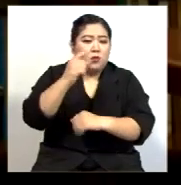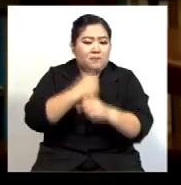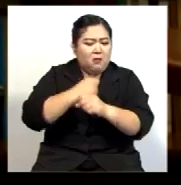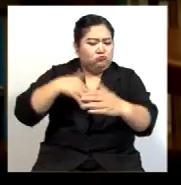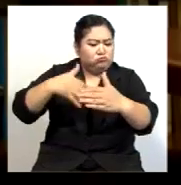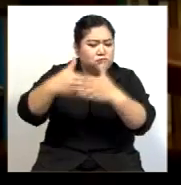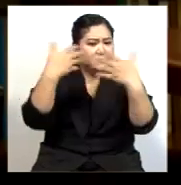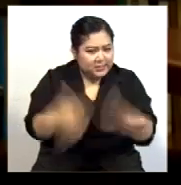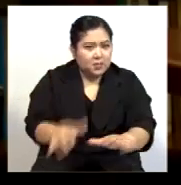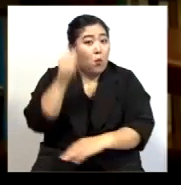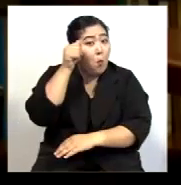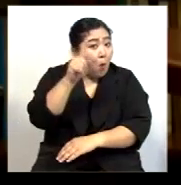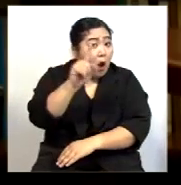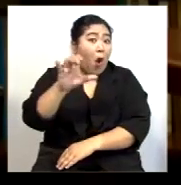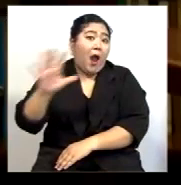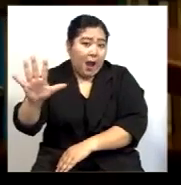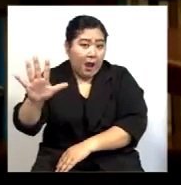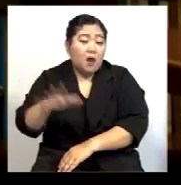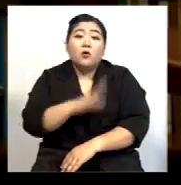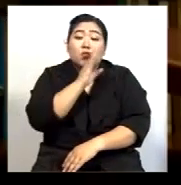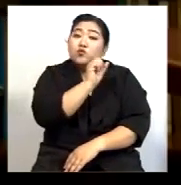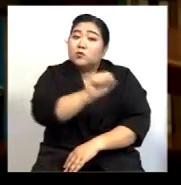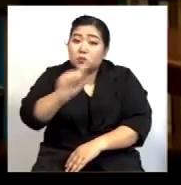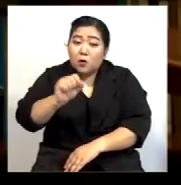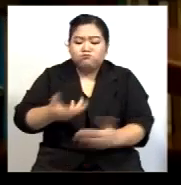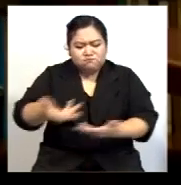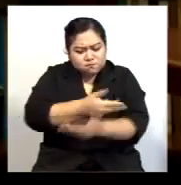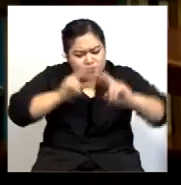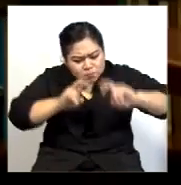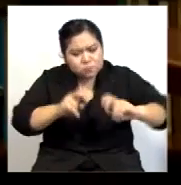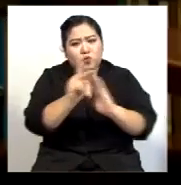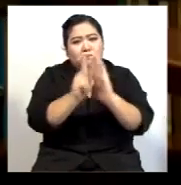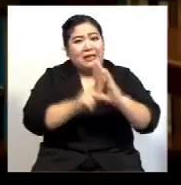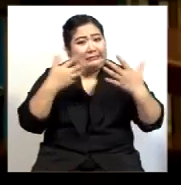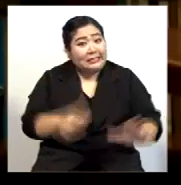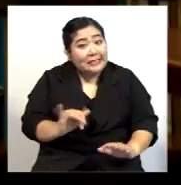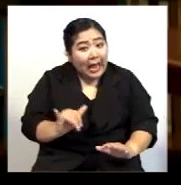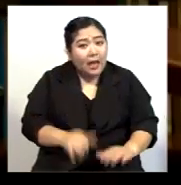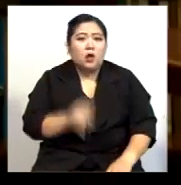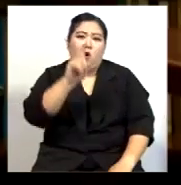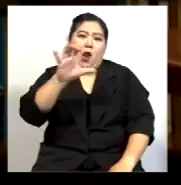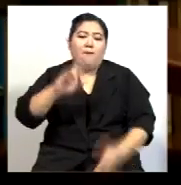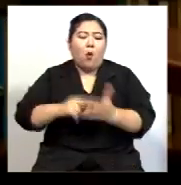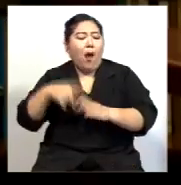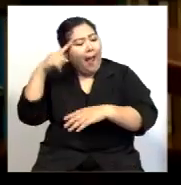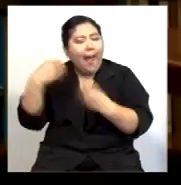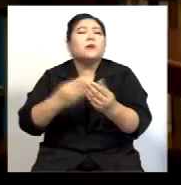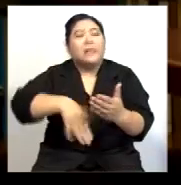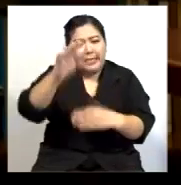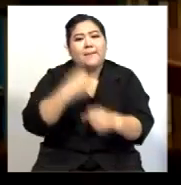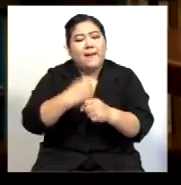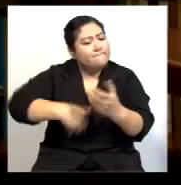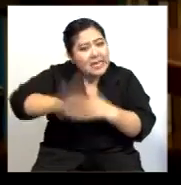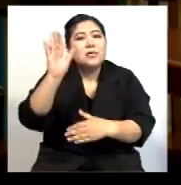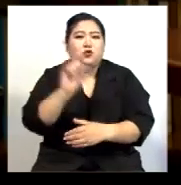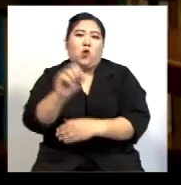ใน105วันเนี่ยถ้าสภาผู้แทนราษฎรนั้นพิจารณากฎหมายไม่แล้วเสร็จให้ถือว่าเห็นชอบนะครับและเข้าสู่ที่สภา